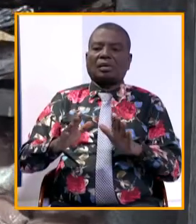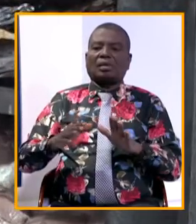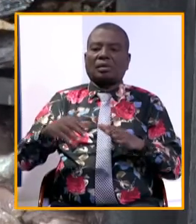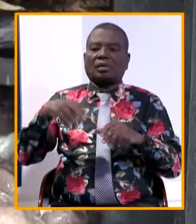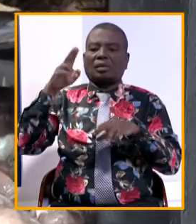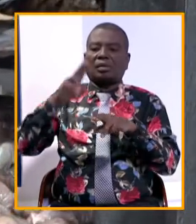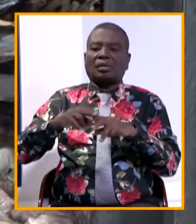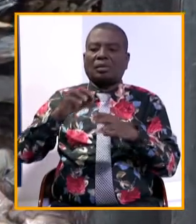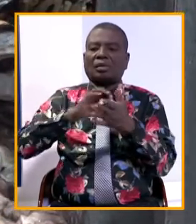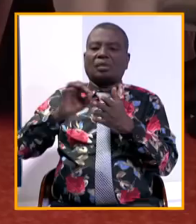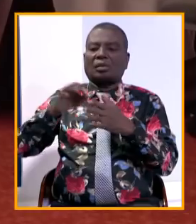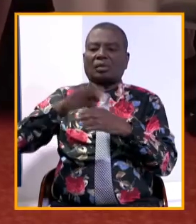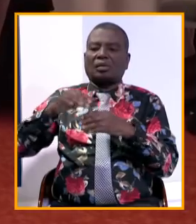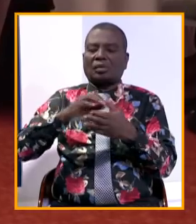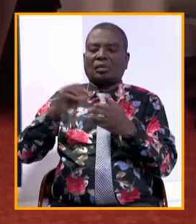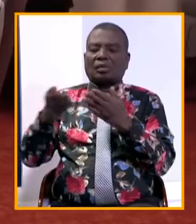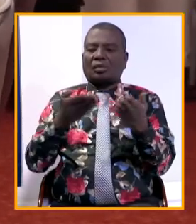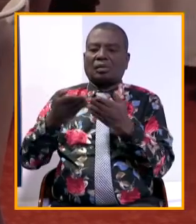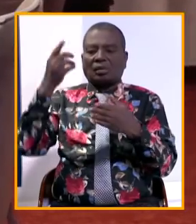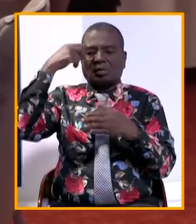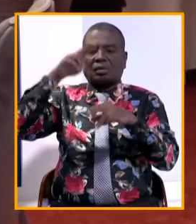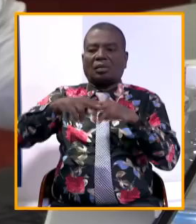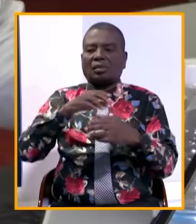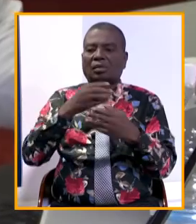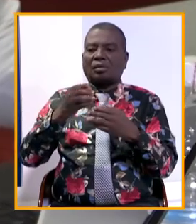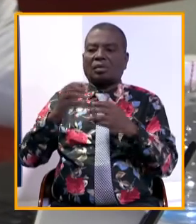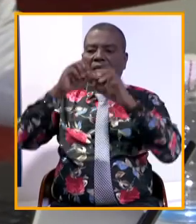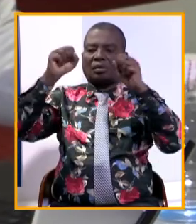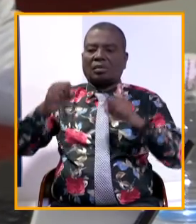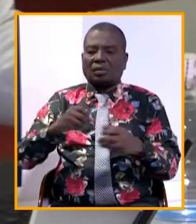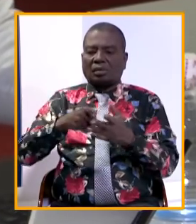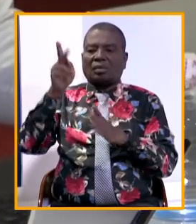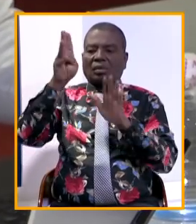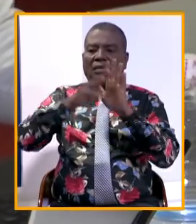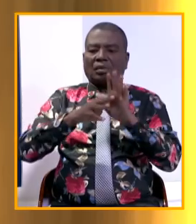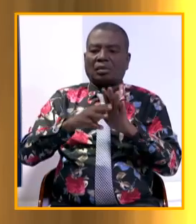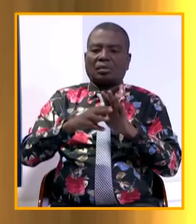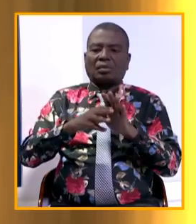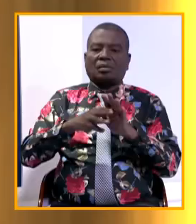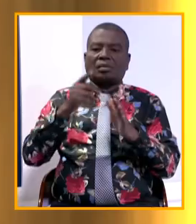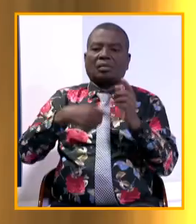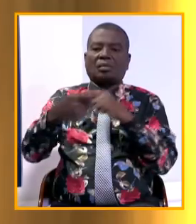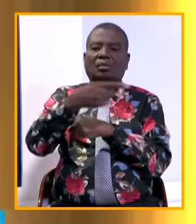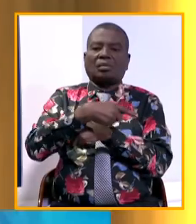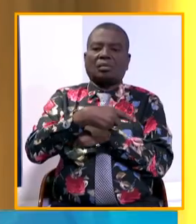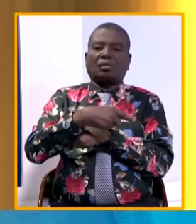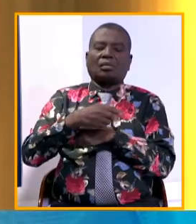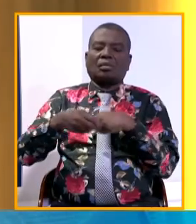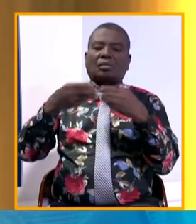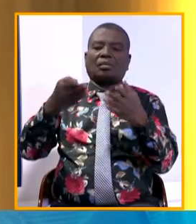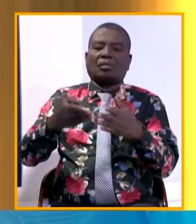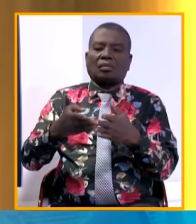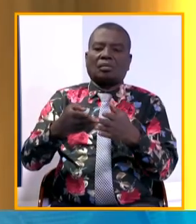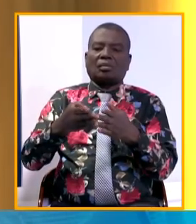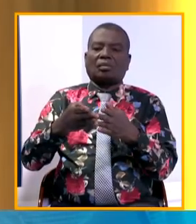sur la digitalisation des services pour asseoir des systèmes de paiement instantanés et inclusifs. Ce jour offre une